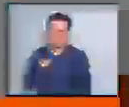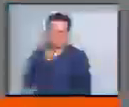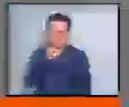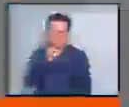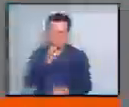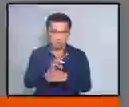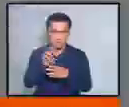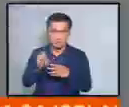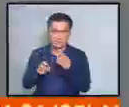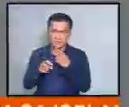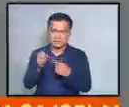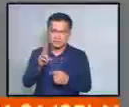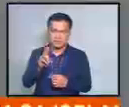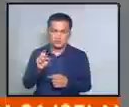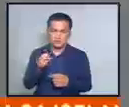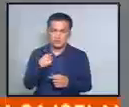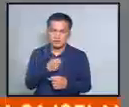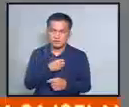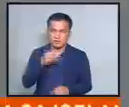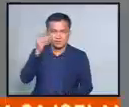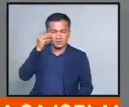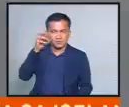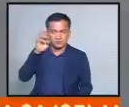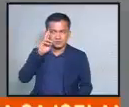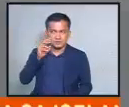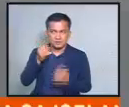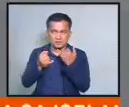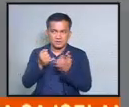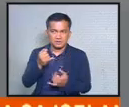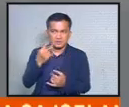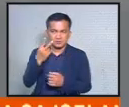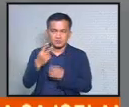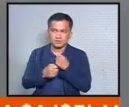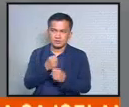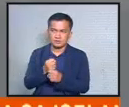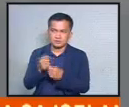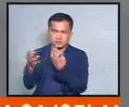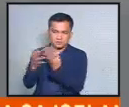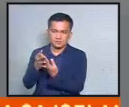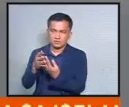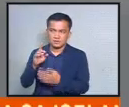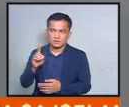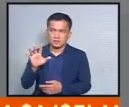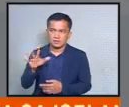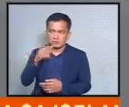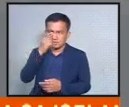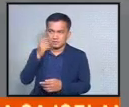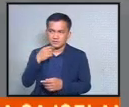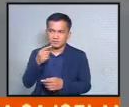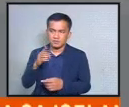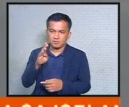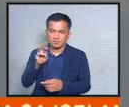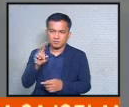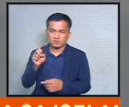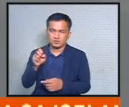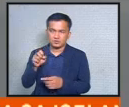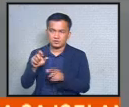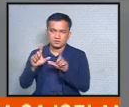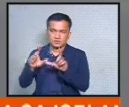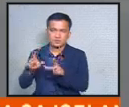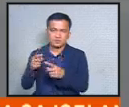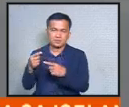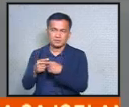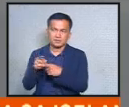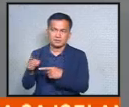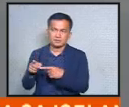itong weekend, sinabi ni US Senator Marco Rubio na sa huling dalawang taon ay ikinulong si de Lima dahil sa anyay bogus charges laban sa